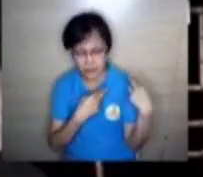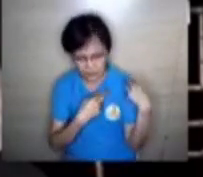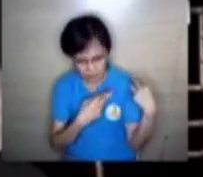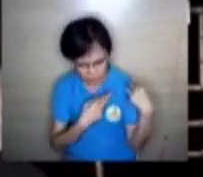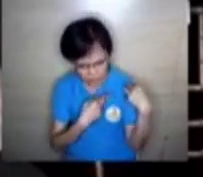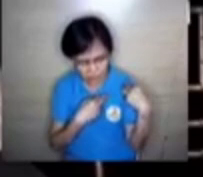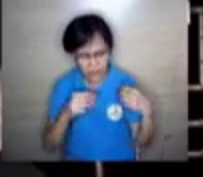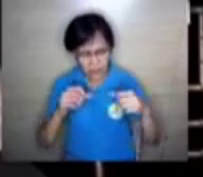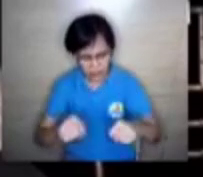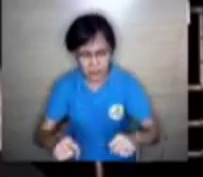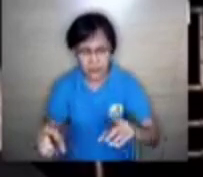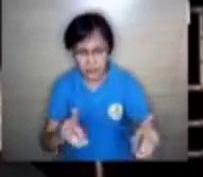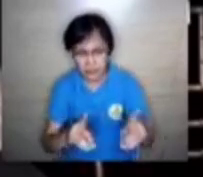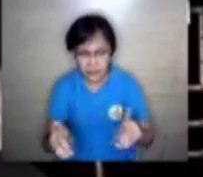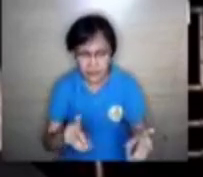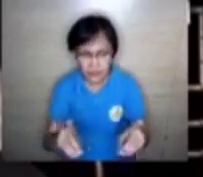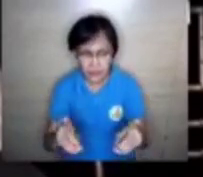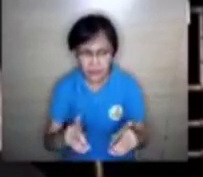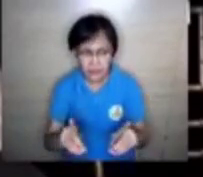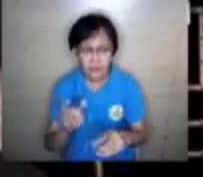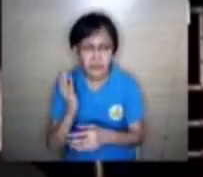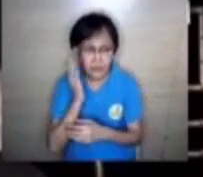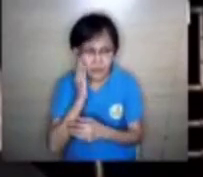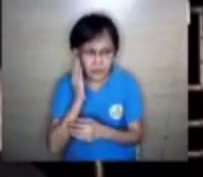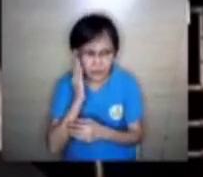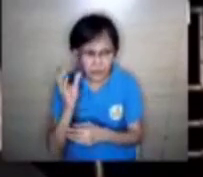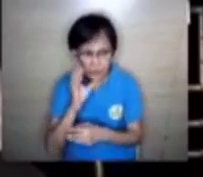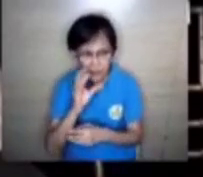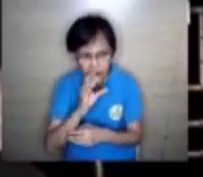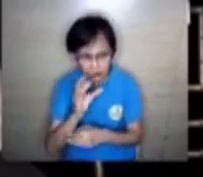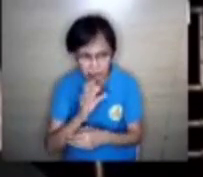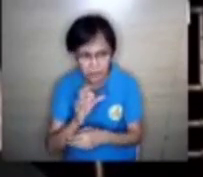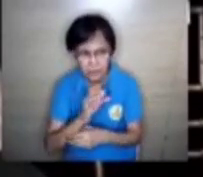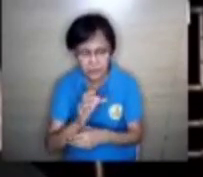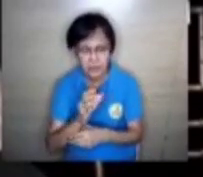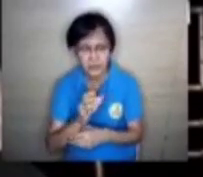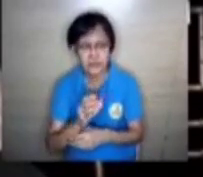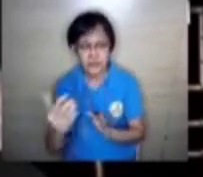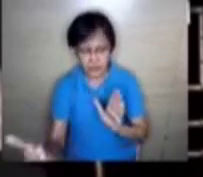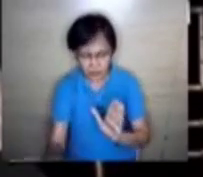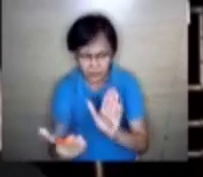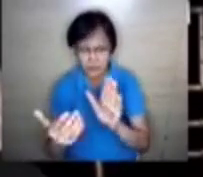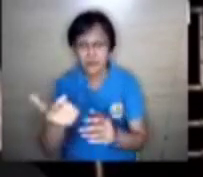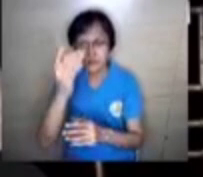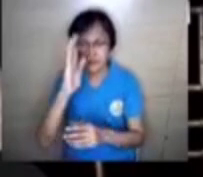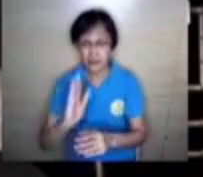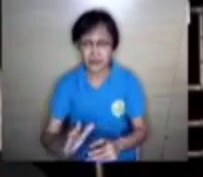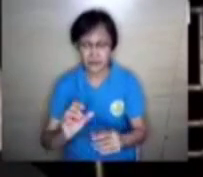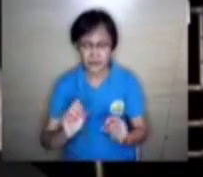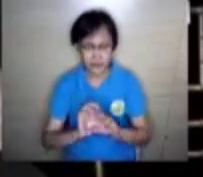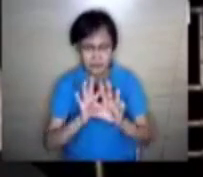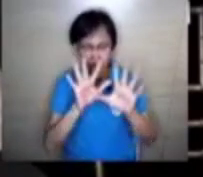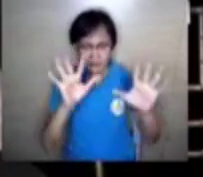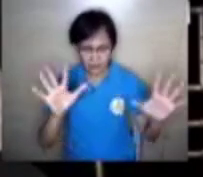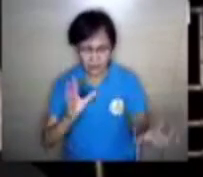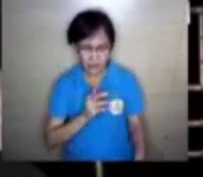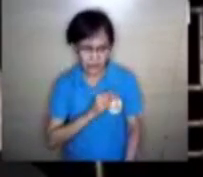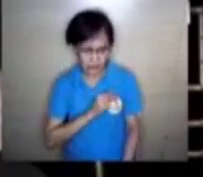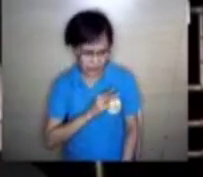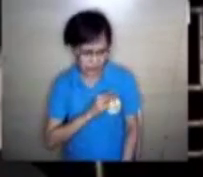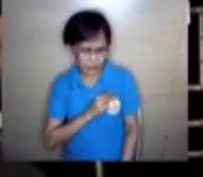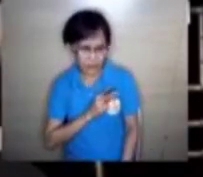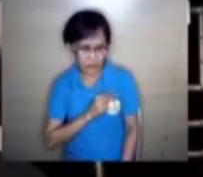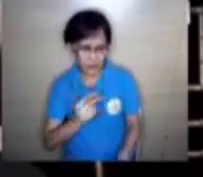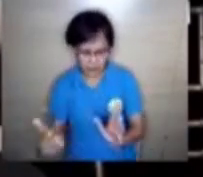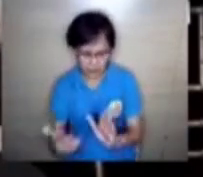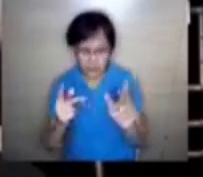kakayanan. At alam niyong makakaharap kayo ng malinis ang konsensya sa Diyos at sa taong bayan, kung